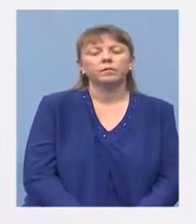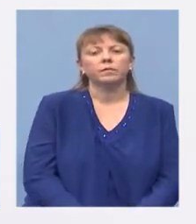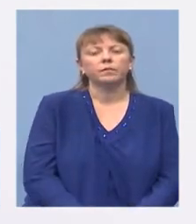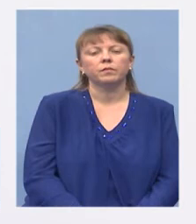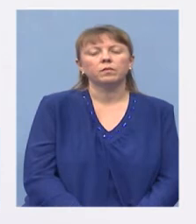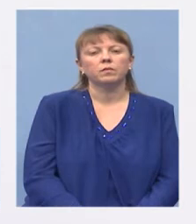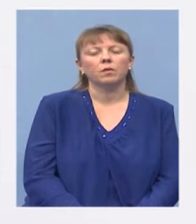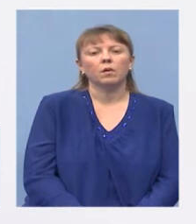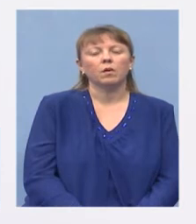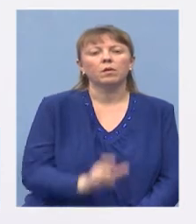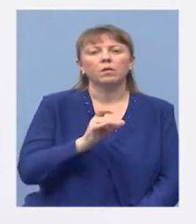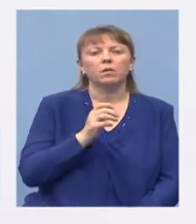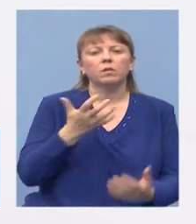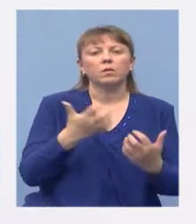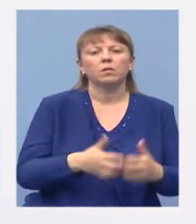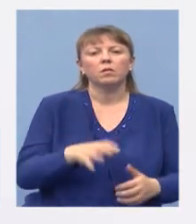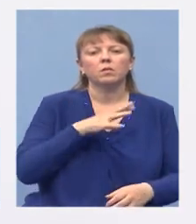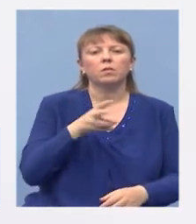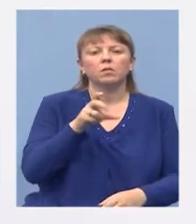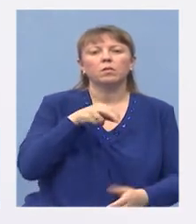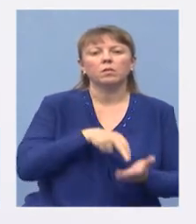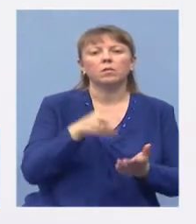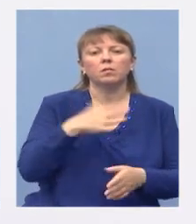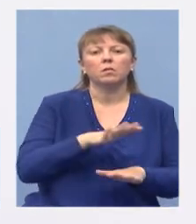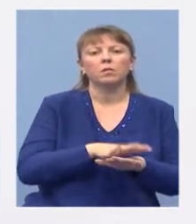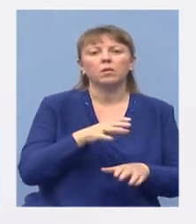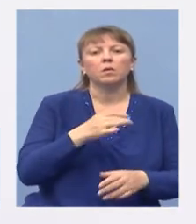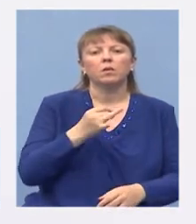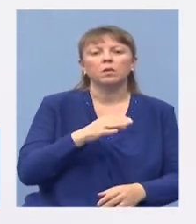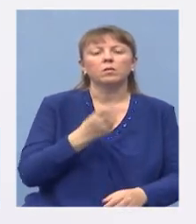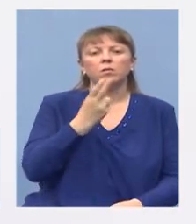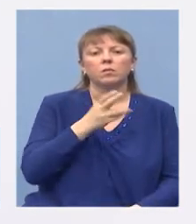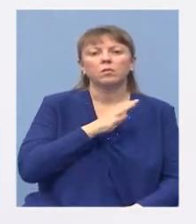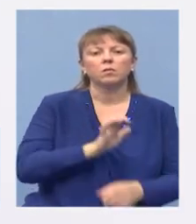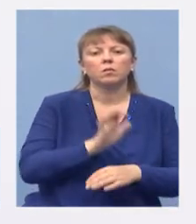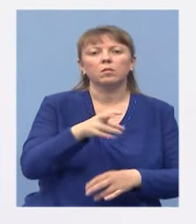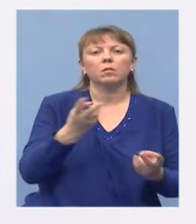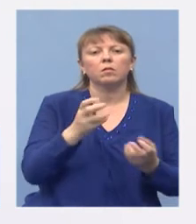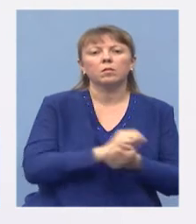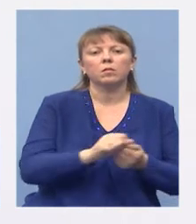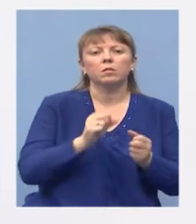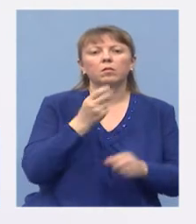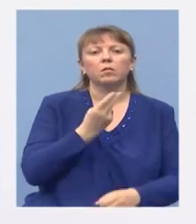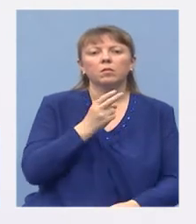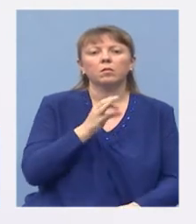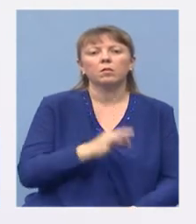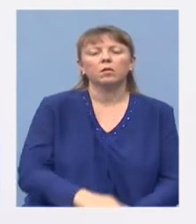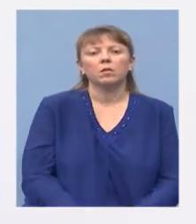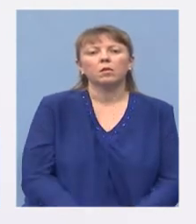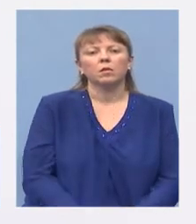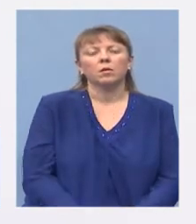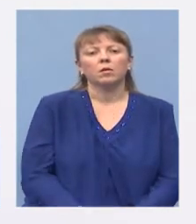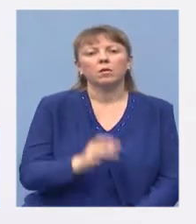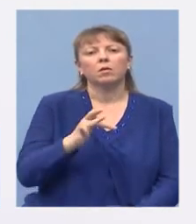технологии блокчейн этот процесс автоматизирован. Человеку не нужно ходить между банком и ЦОНом. Банк сам отправит все необходимые документы в ЦОН. Автоматизация услуги